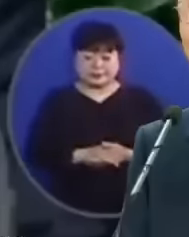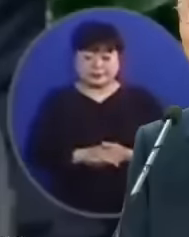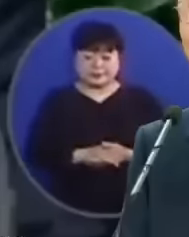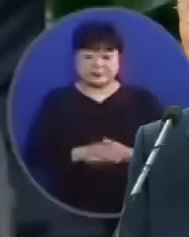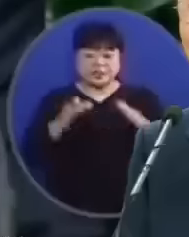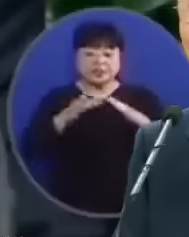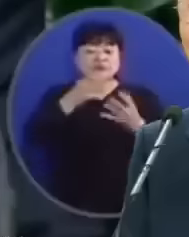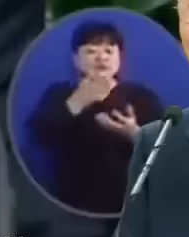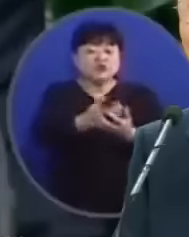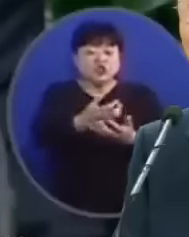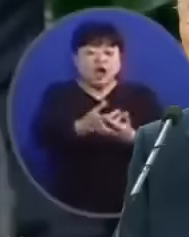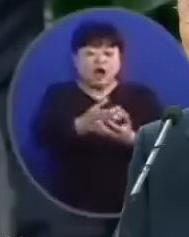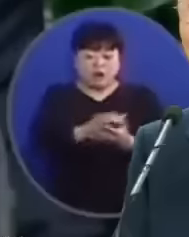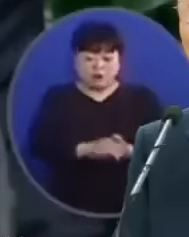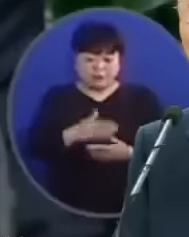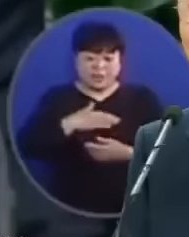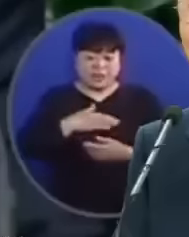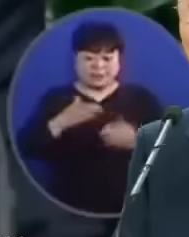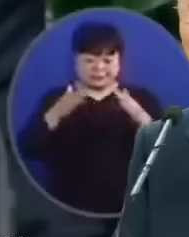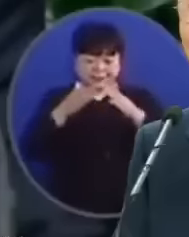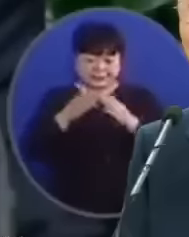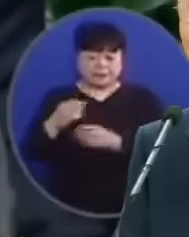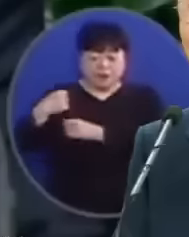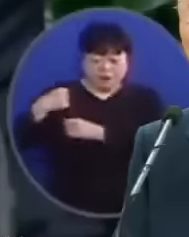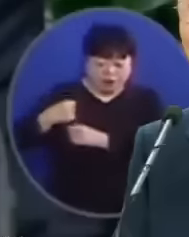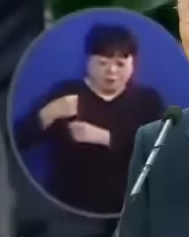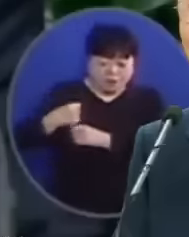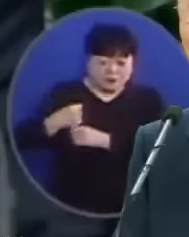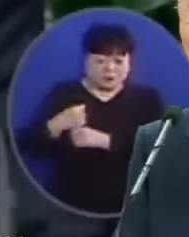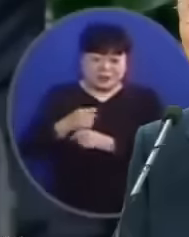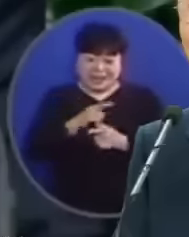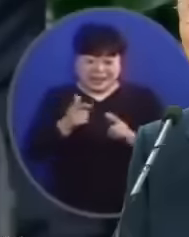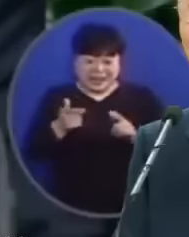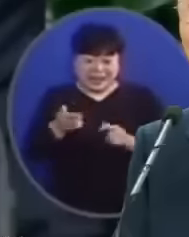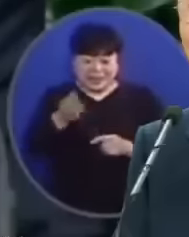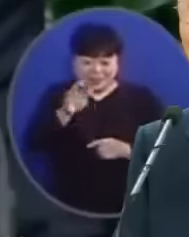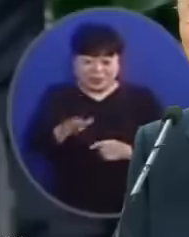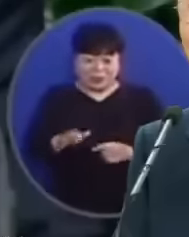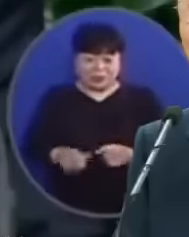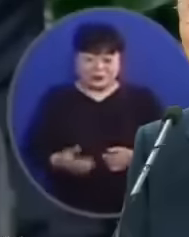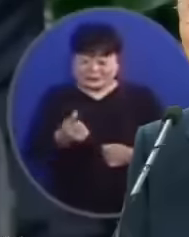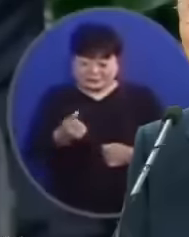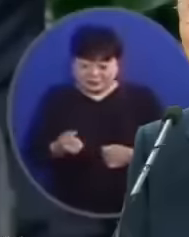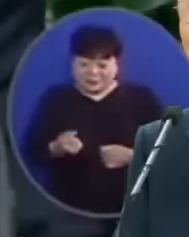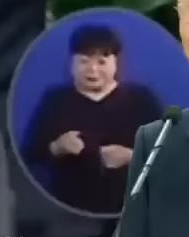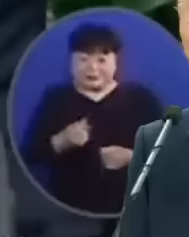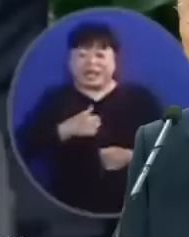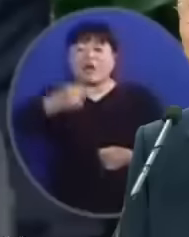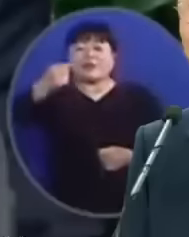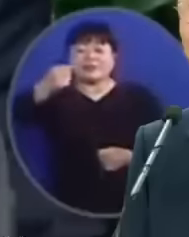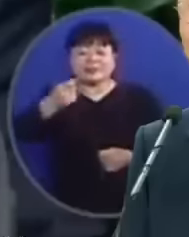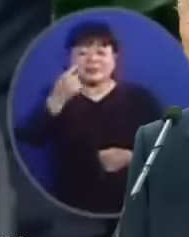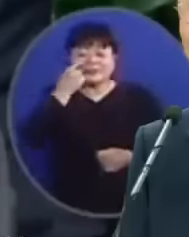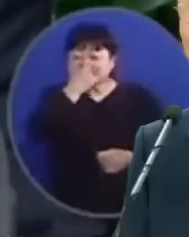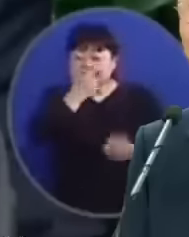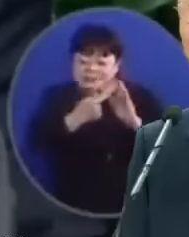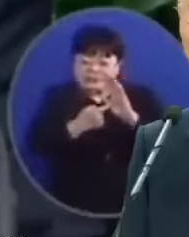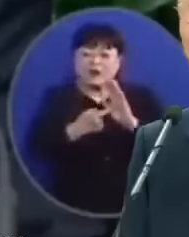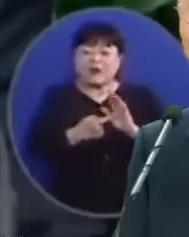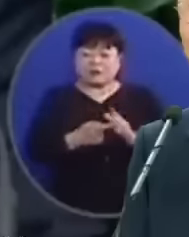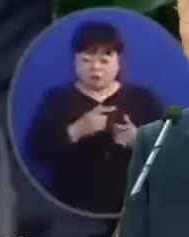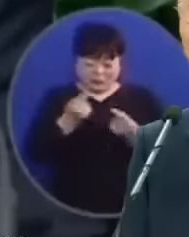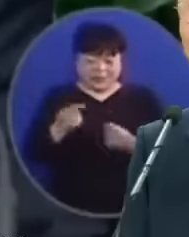집 문서는 내가 그 집을 어깨 걸머지고 안 다닐지라도 손에 쥐고 있으면 그 집이 내 것인 것을 보정해 주는